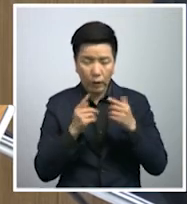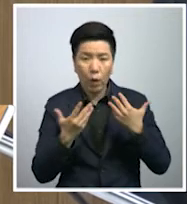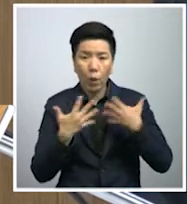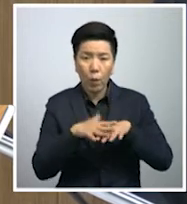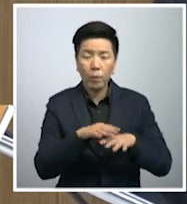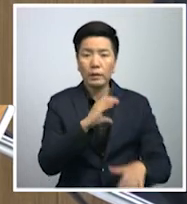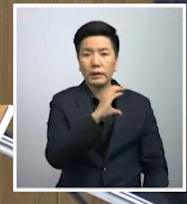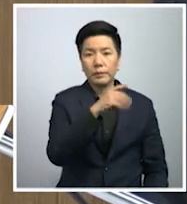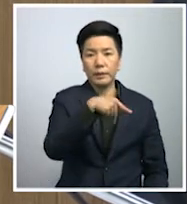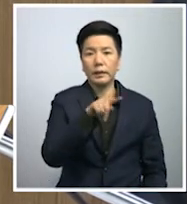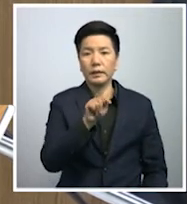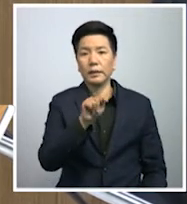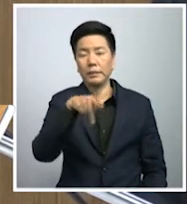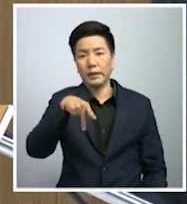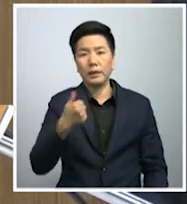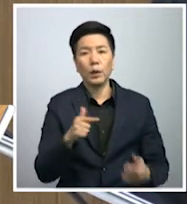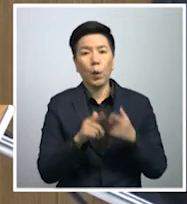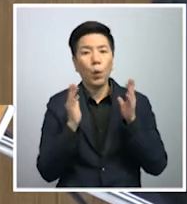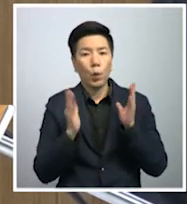ขอฝ่าฝืนหรือไม่ปฏิบัติตามมาตรฐานทางจริยธรรมอย่างร้ายแรงรวมถึงกรณีการศึกษาการเข้าร่วมเข้าตรงซีพีTP